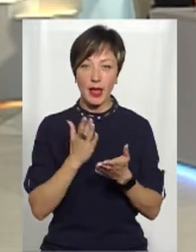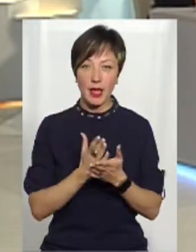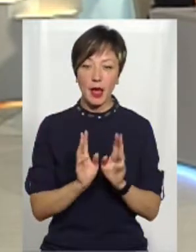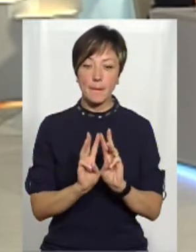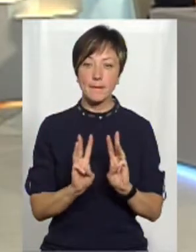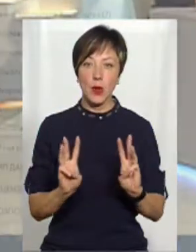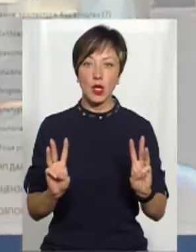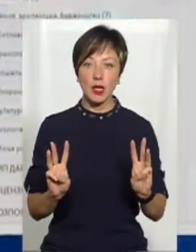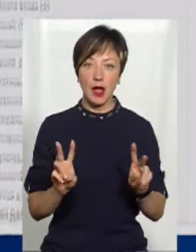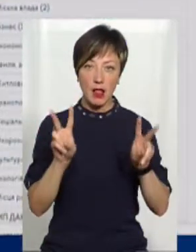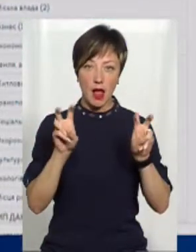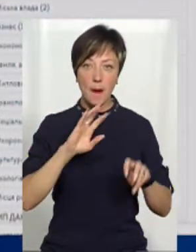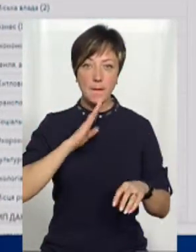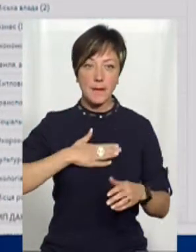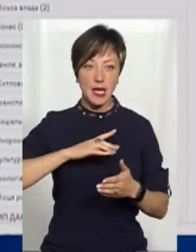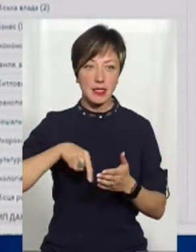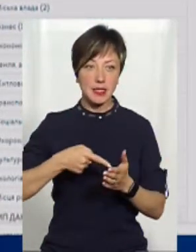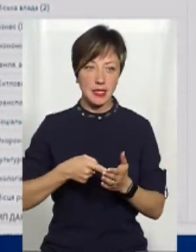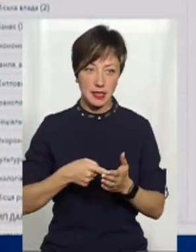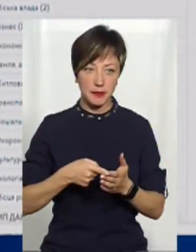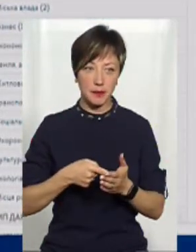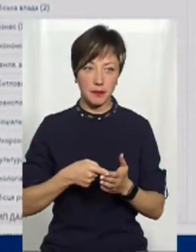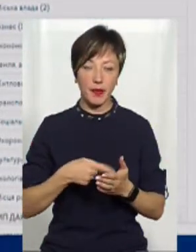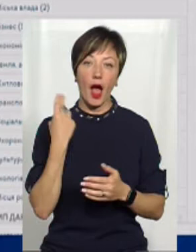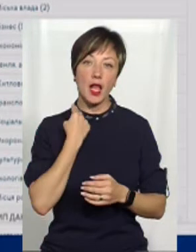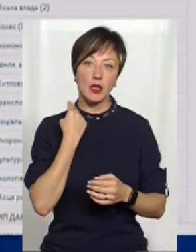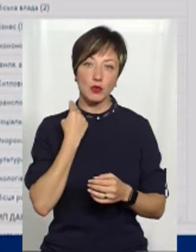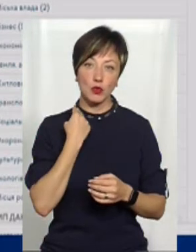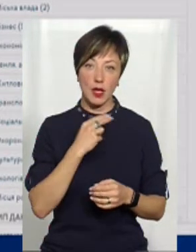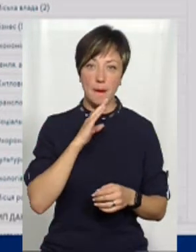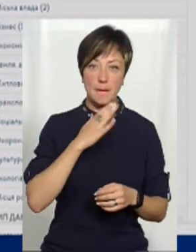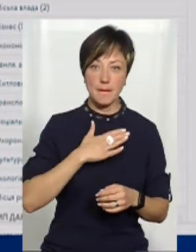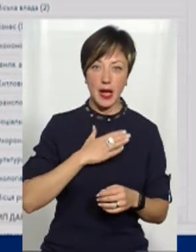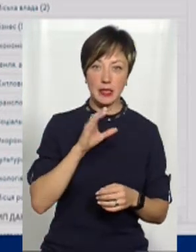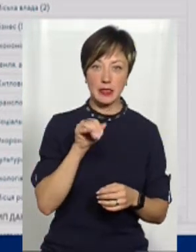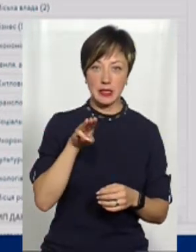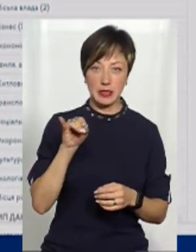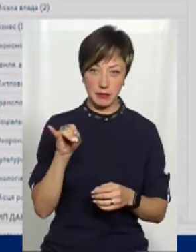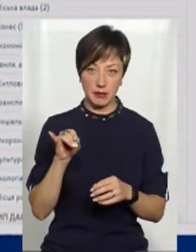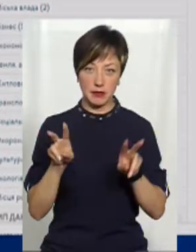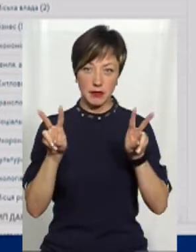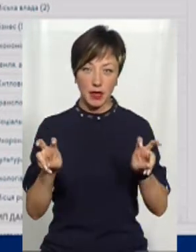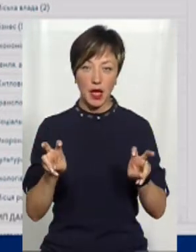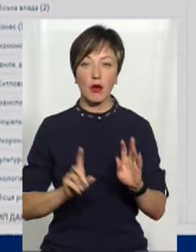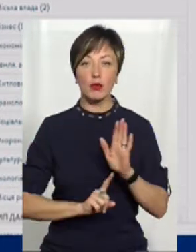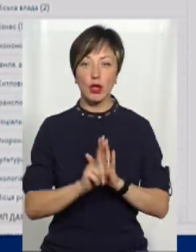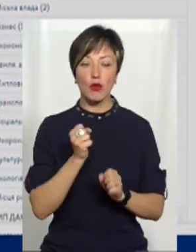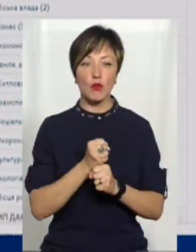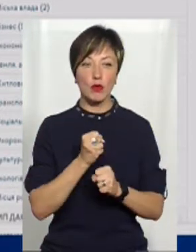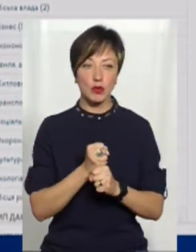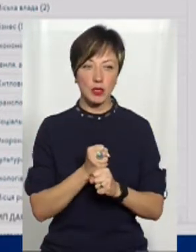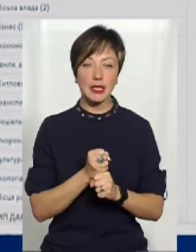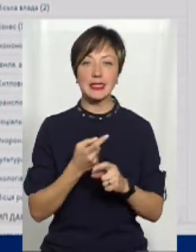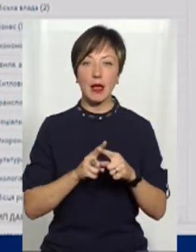портал MyCity. Ну, MyCity взагалі почав працювати у 18-му, цей сайт розпочав свою роботу, портал